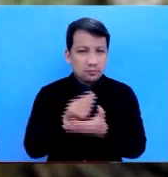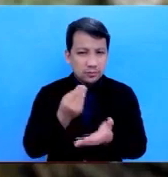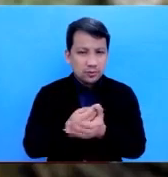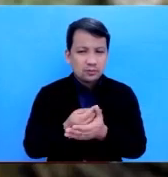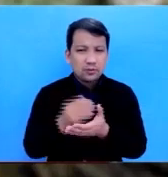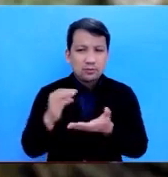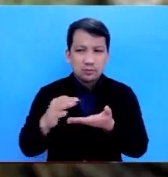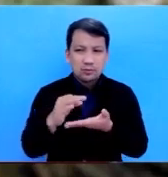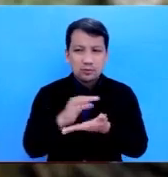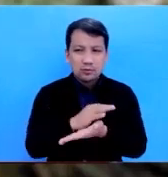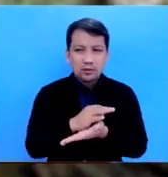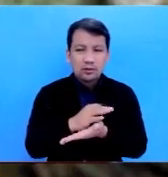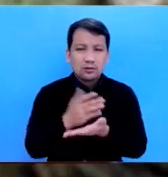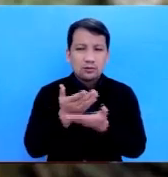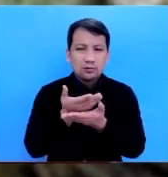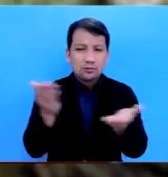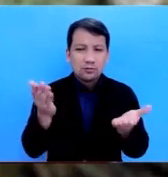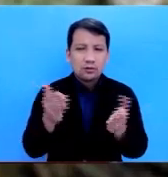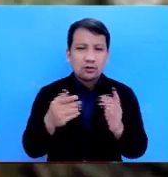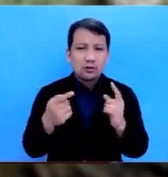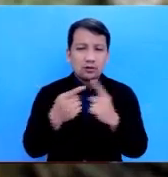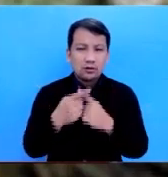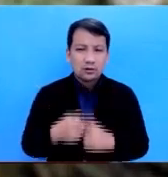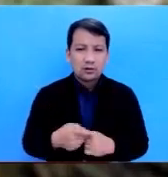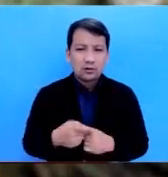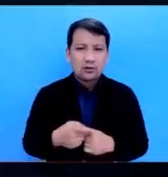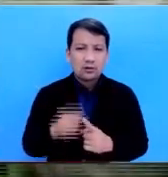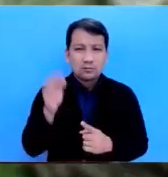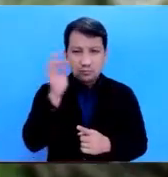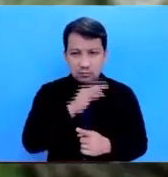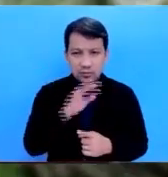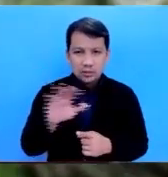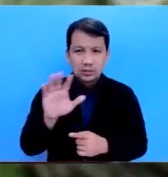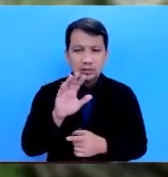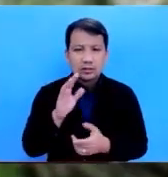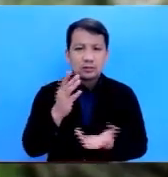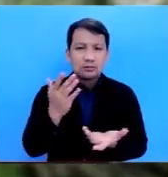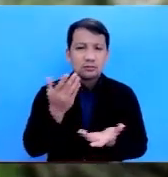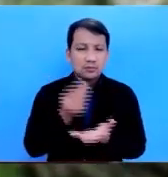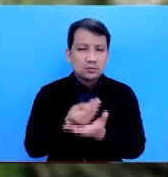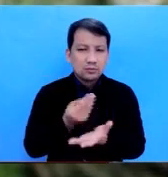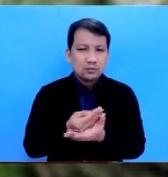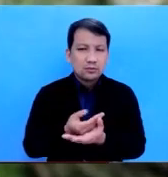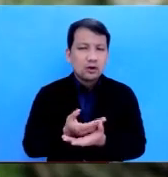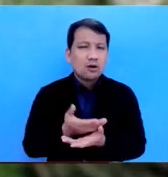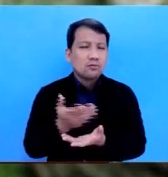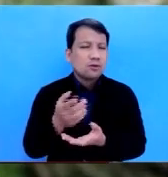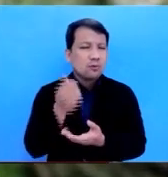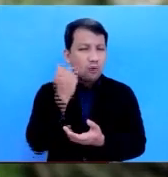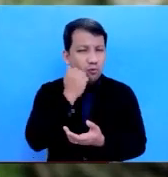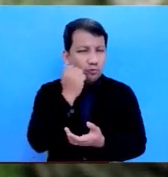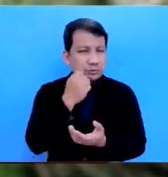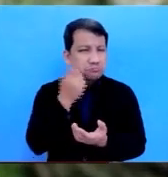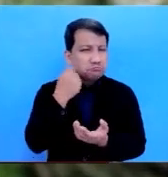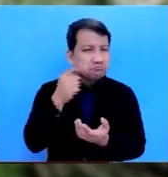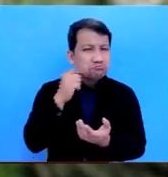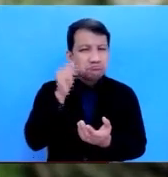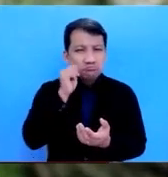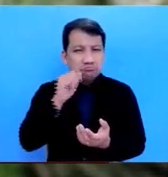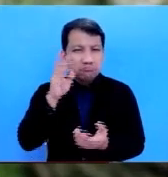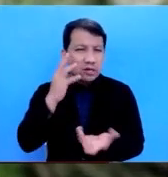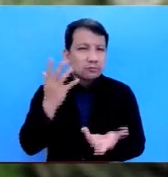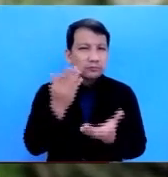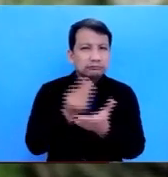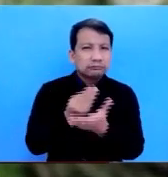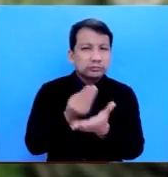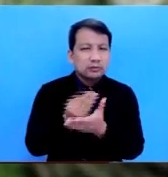Ito'y isang paraan para kontrahin ang pamemeke ng salapi. Kaya po mga kapatid, maging mapanuri, hindi lamang sa mga pera para